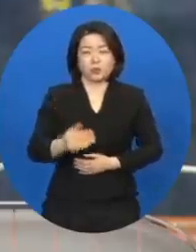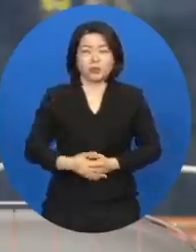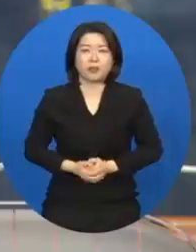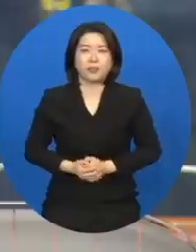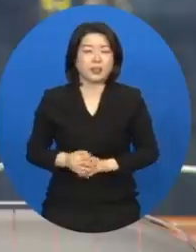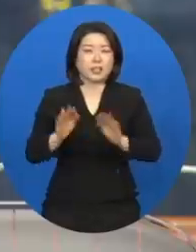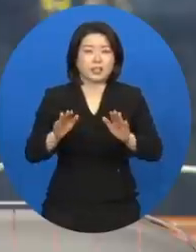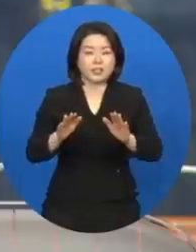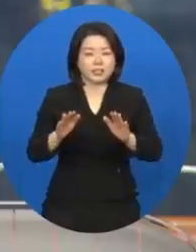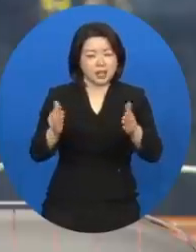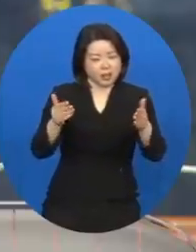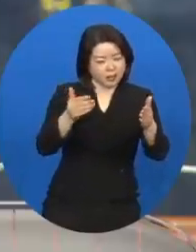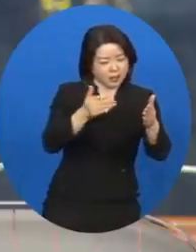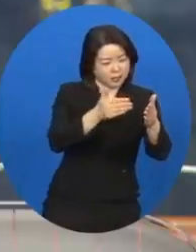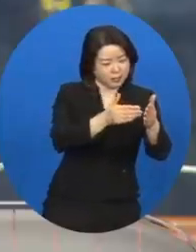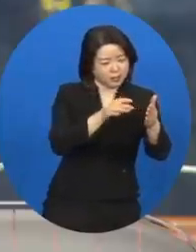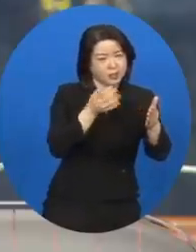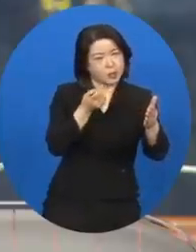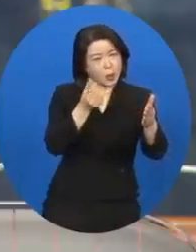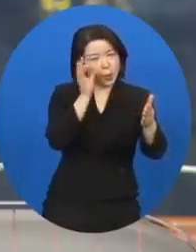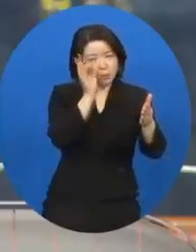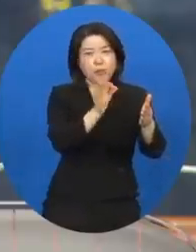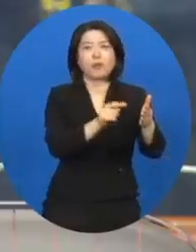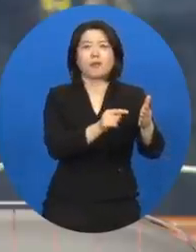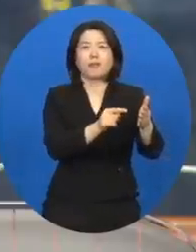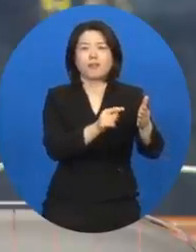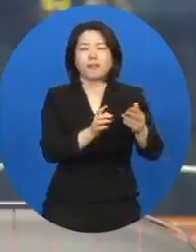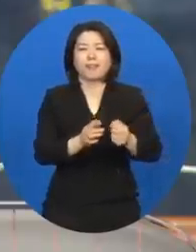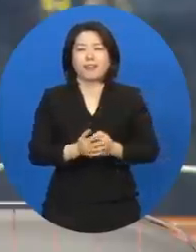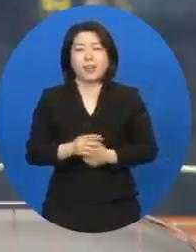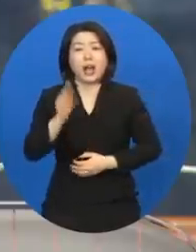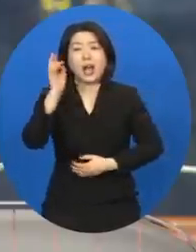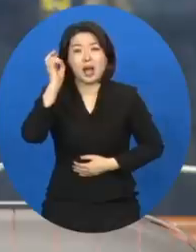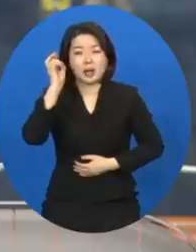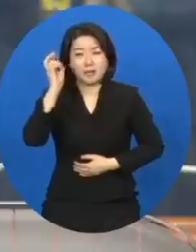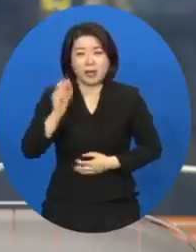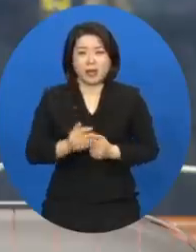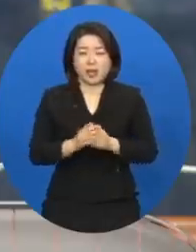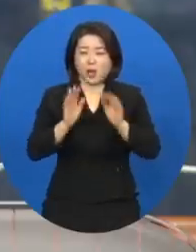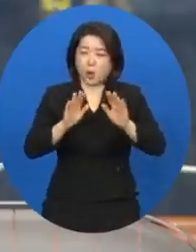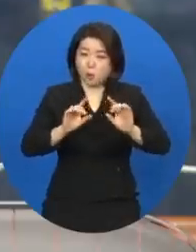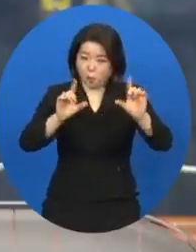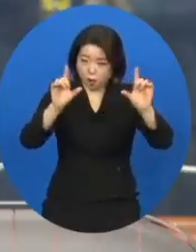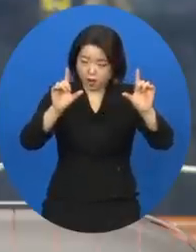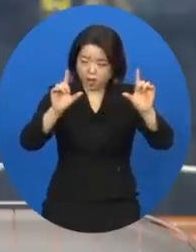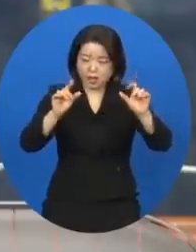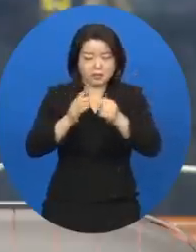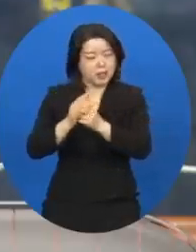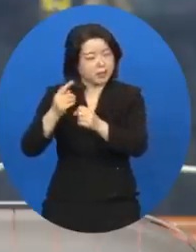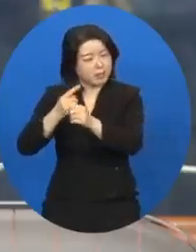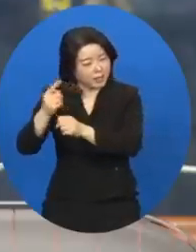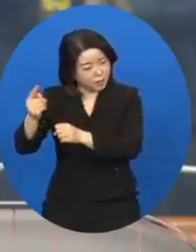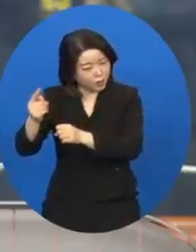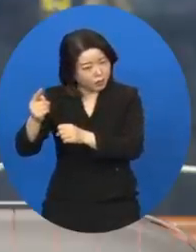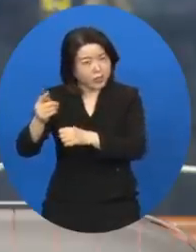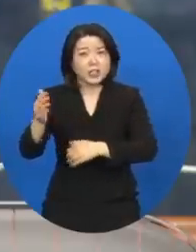이제 끝이 좀 보이네요. 네. 아마 올해가 안 되면 내년쯤이면 이 교회